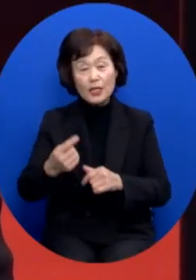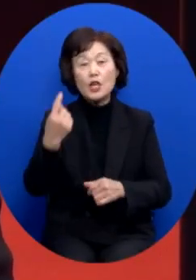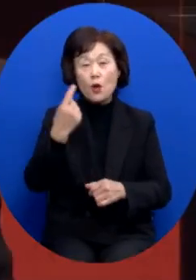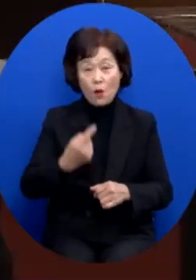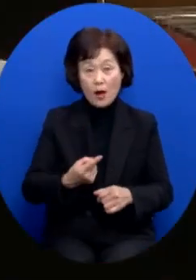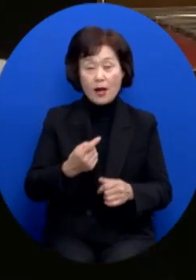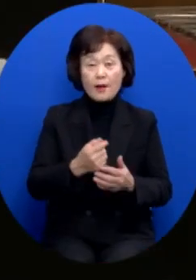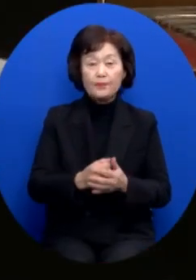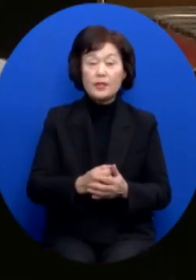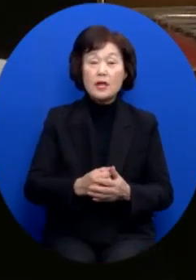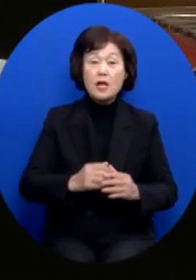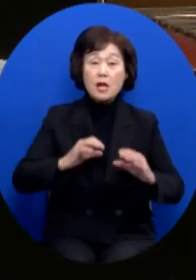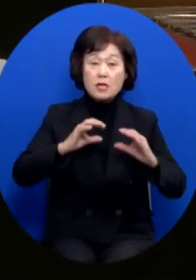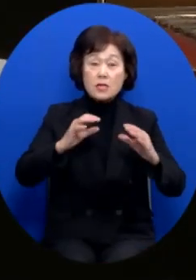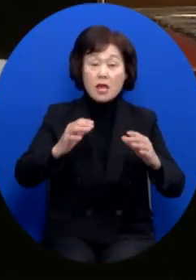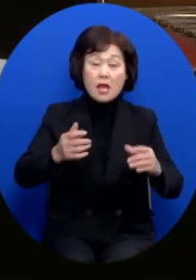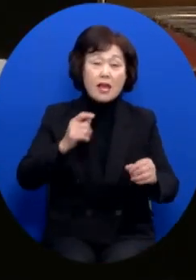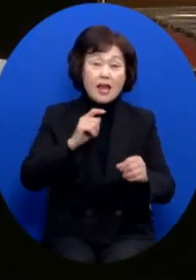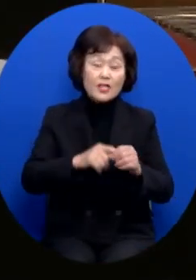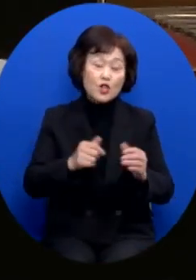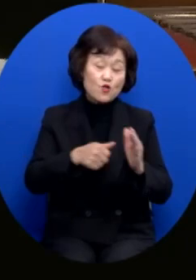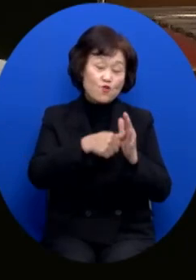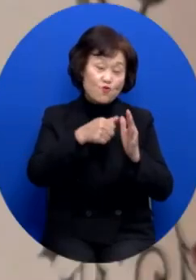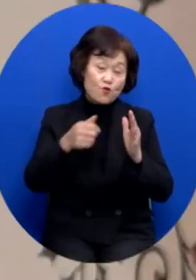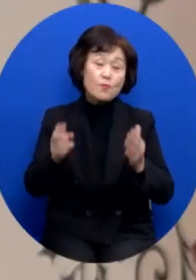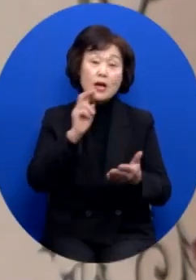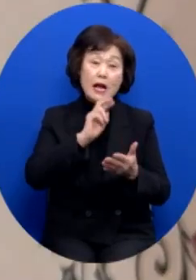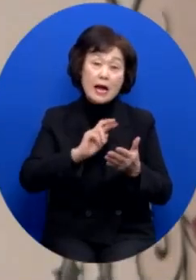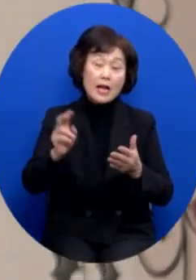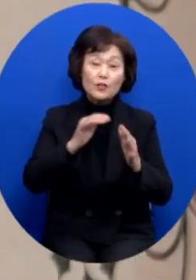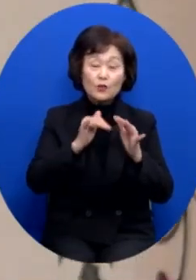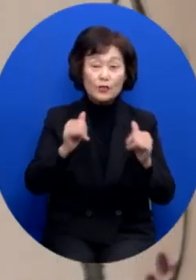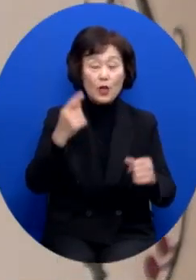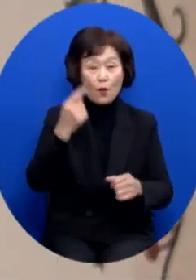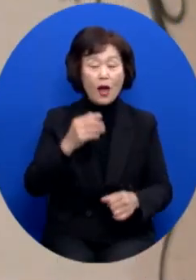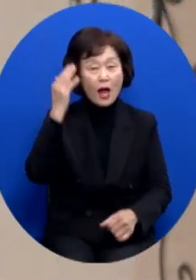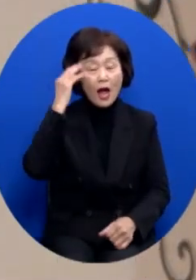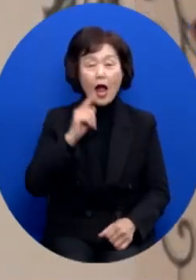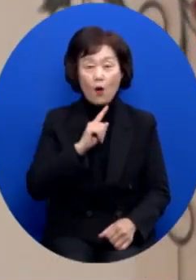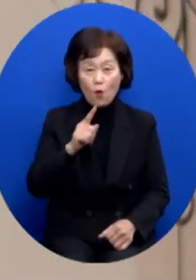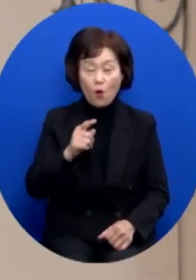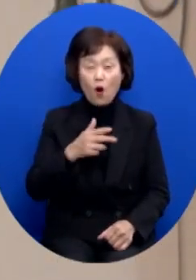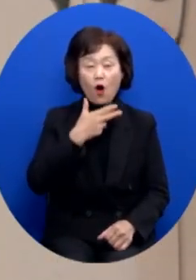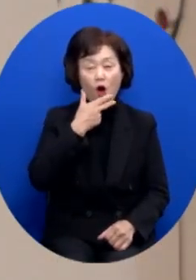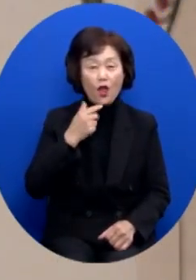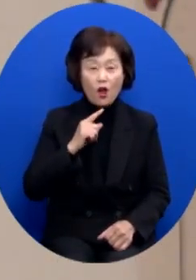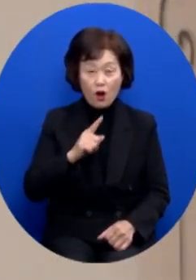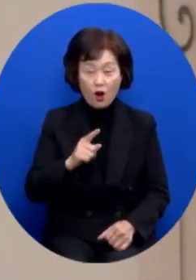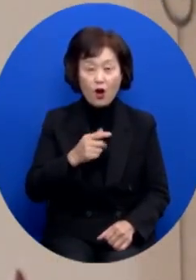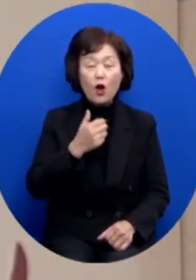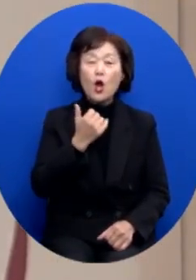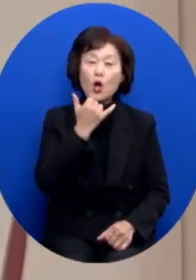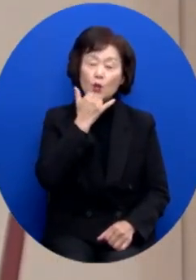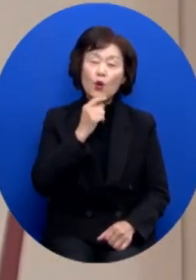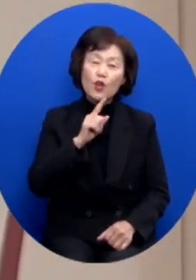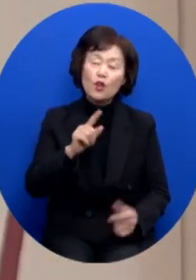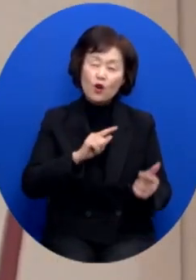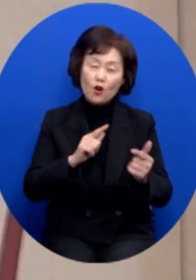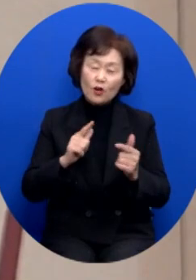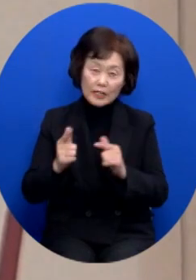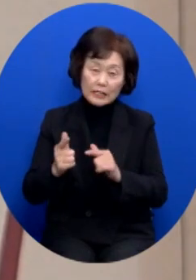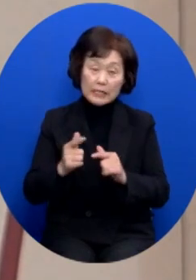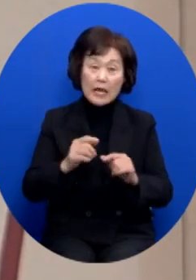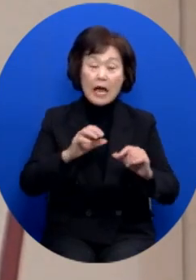등 세계적인 성악가들이 참여했으며 한국어, 영어, 독일어 등 다양한 나라의 언어로